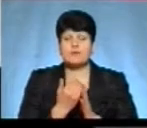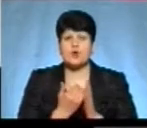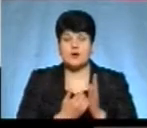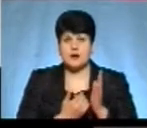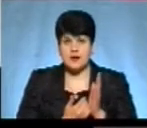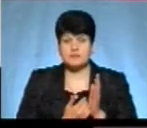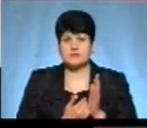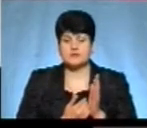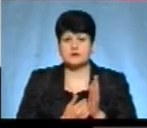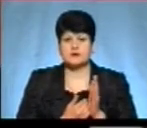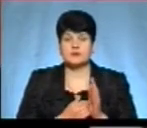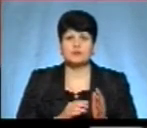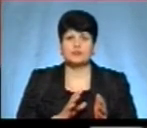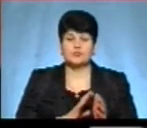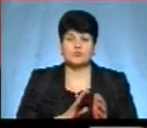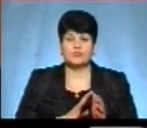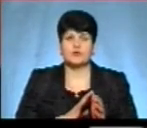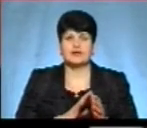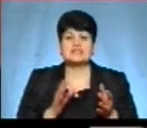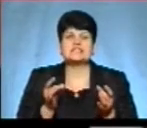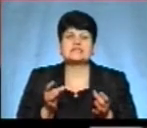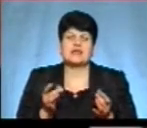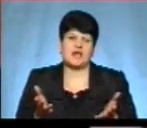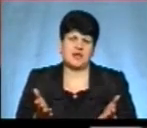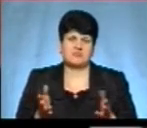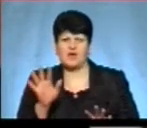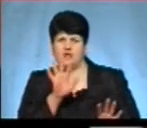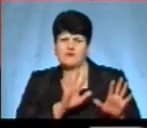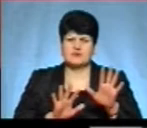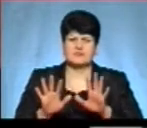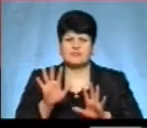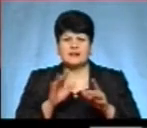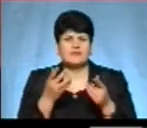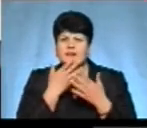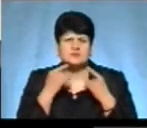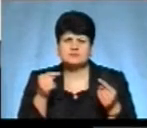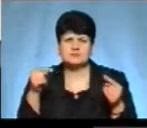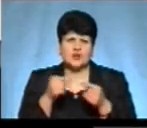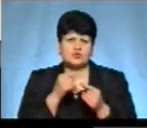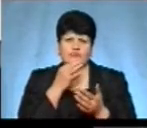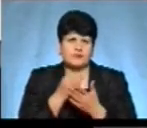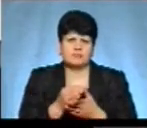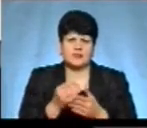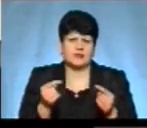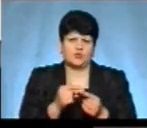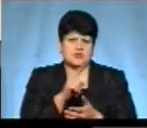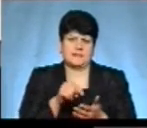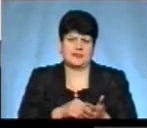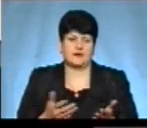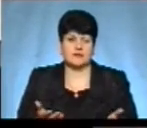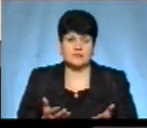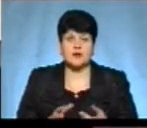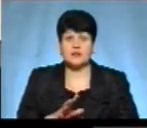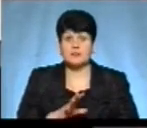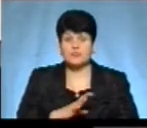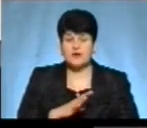в президенти, вони інколи досить так звані сирими. Так, вони є розмитими, коли немає конкретних відповідей на конкретні питання. І знову ж таки, дуже